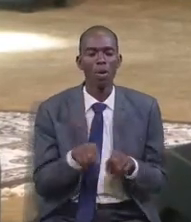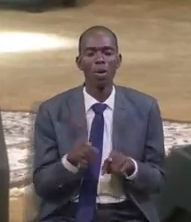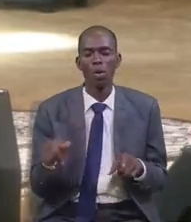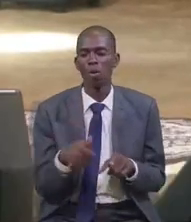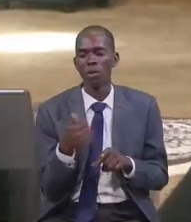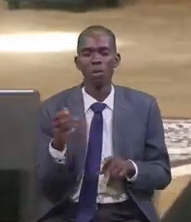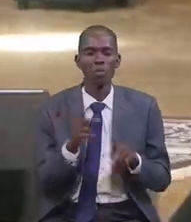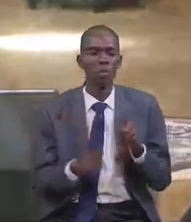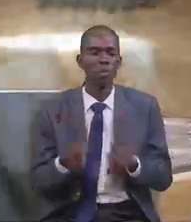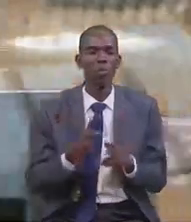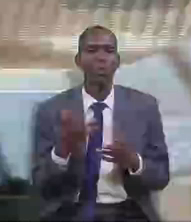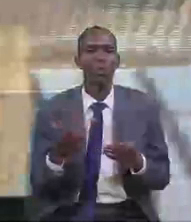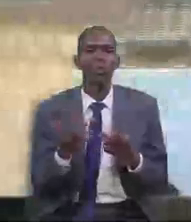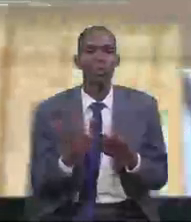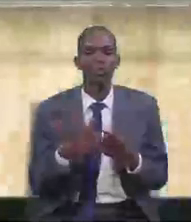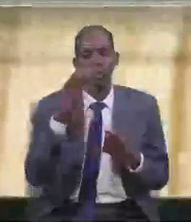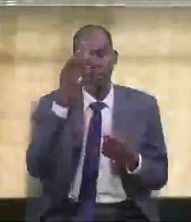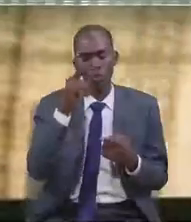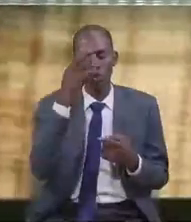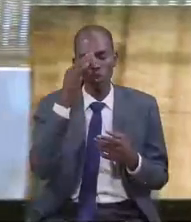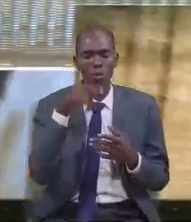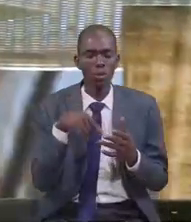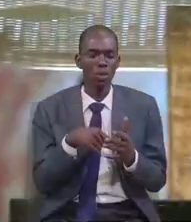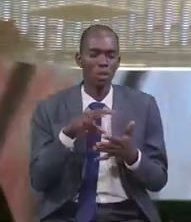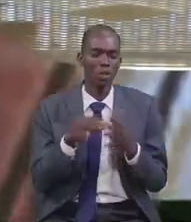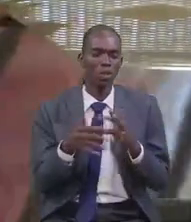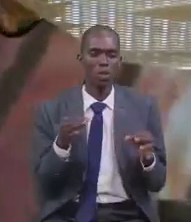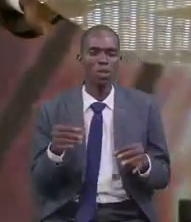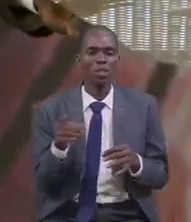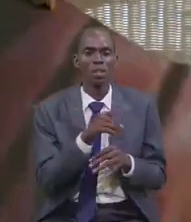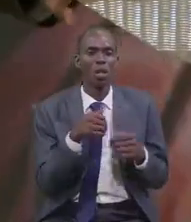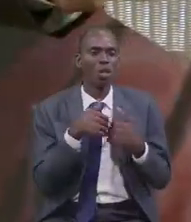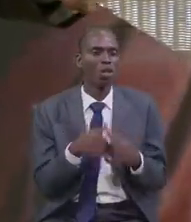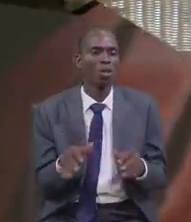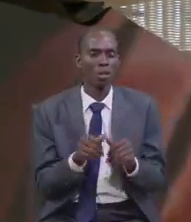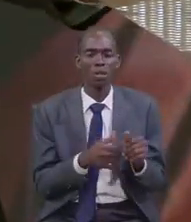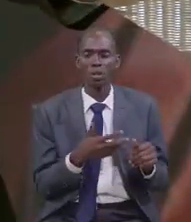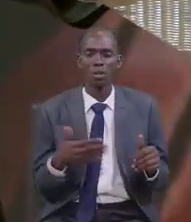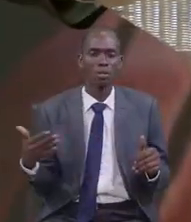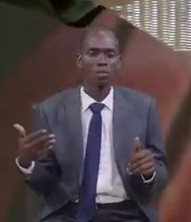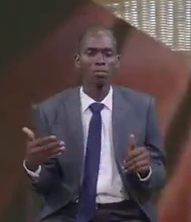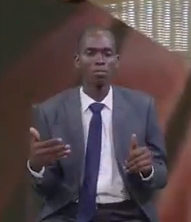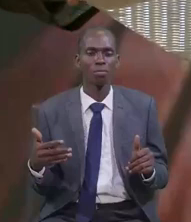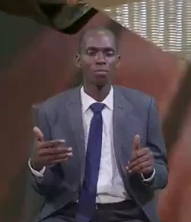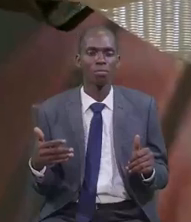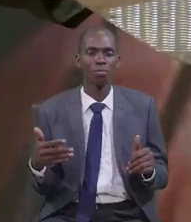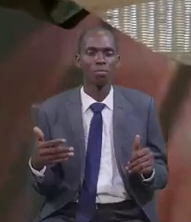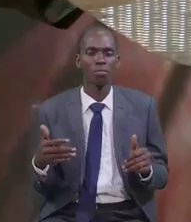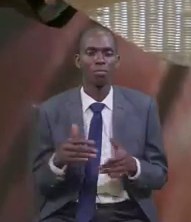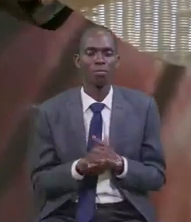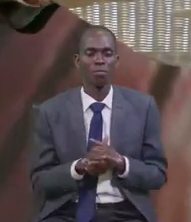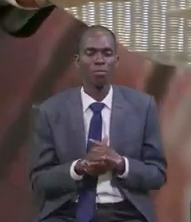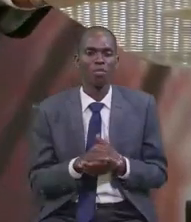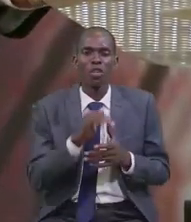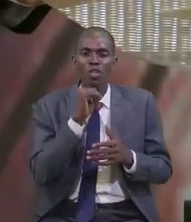tout autre homme. Vous connaissez bien l'histoire. Il a tout perdu. Un Nazaréen nonchalant. Il était imprudent.